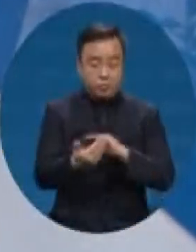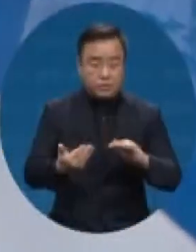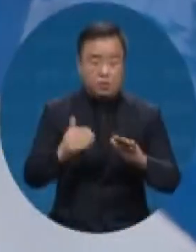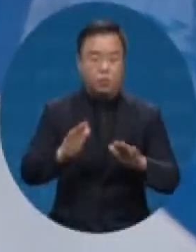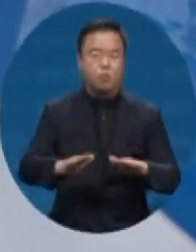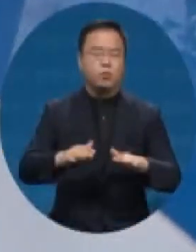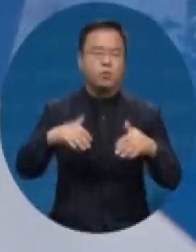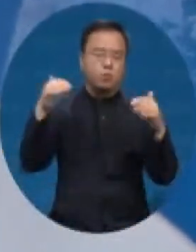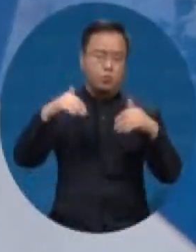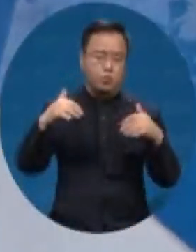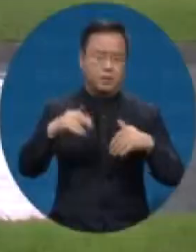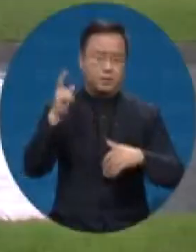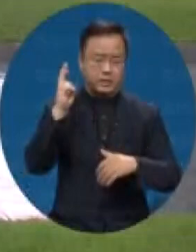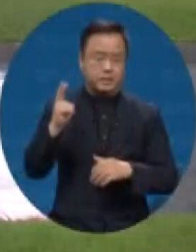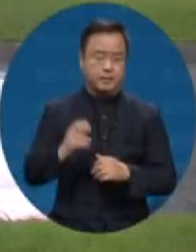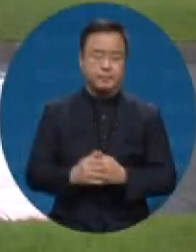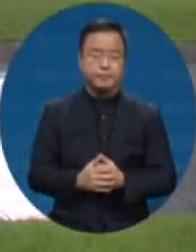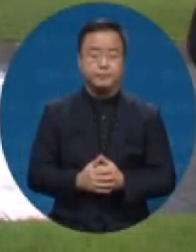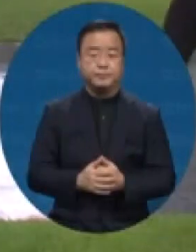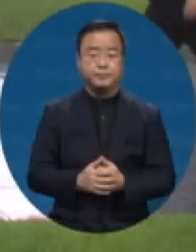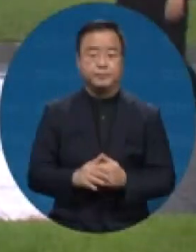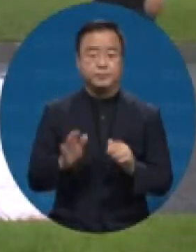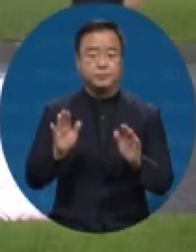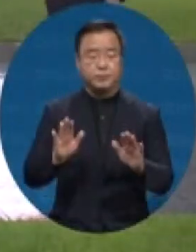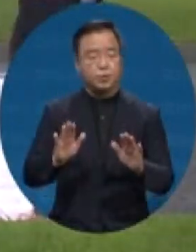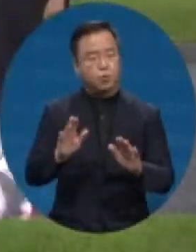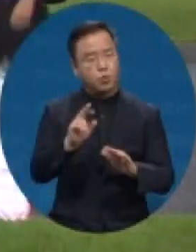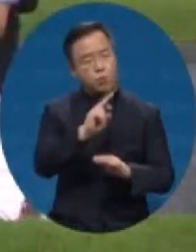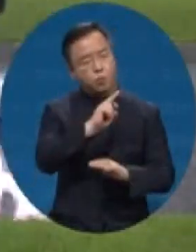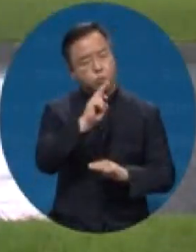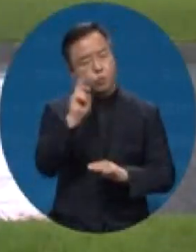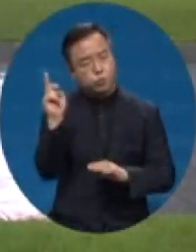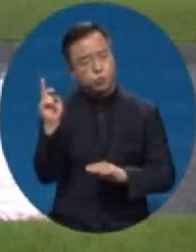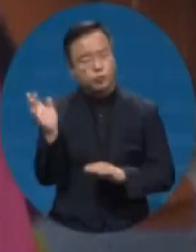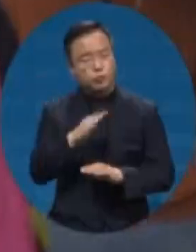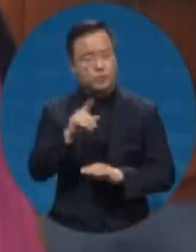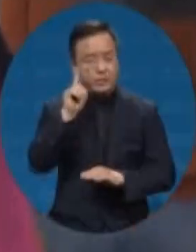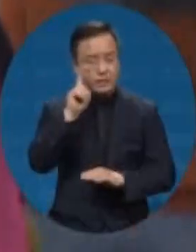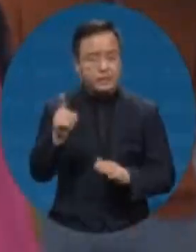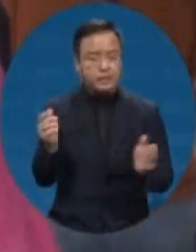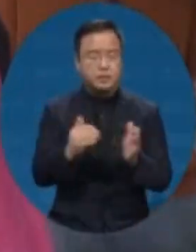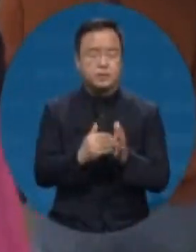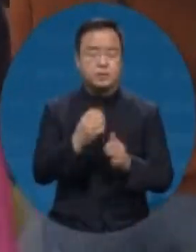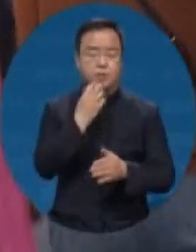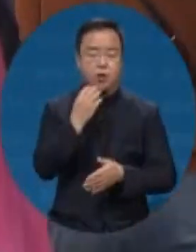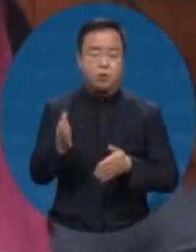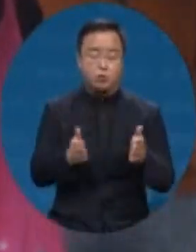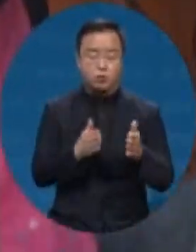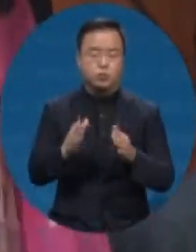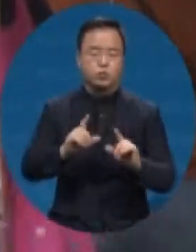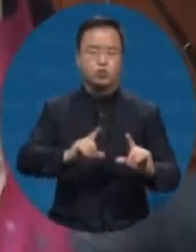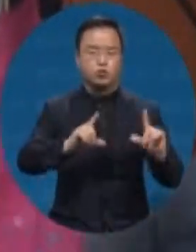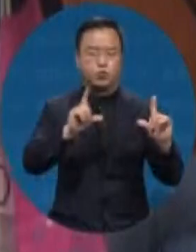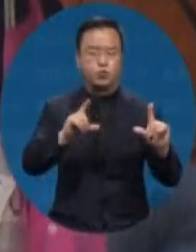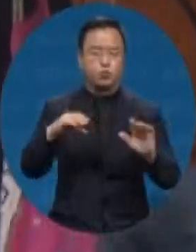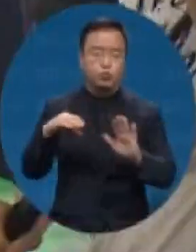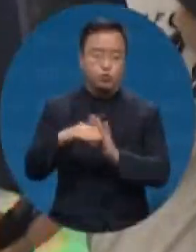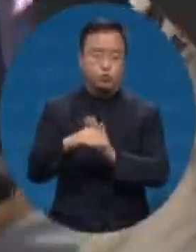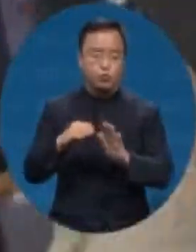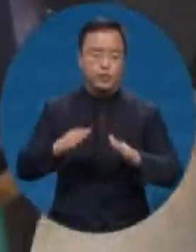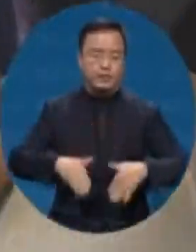목소리가 나옵니다 오늘 늦은 오후부터 내일까지 경기동부 등 중부지방과 남부지방의